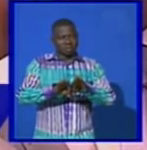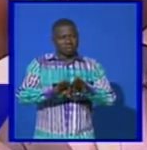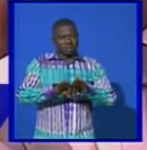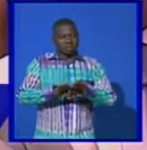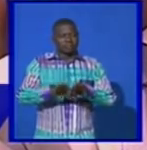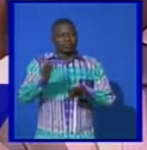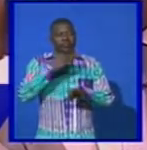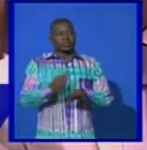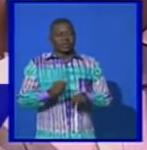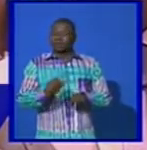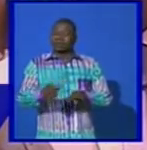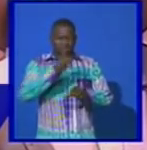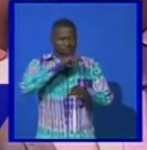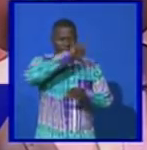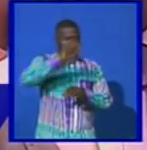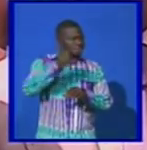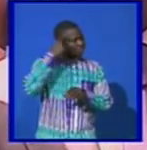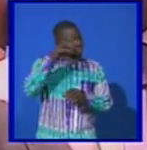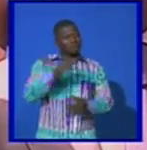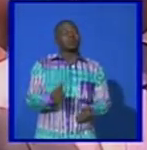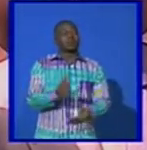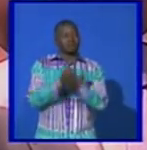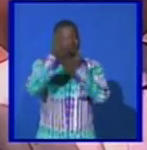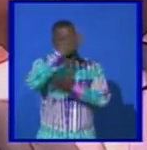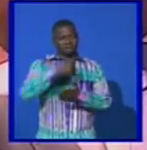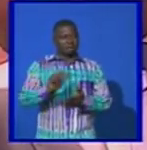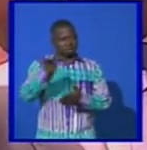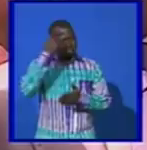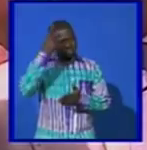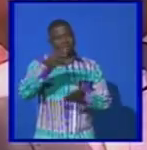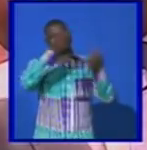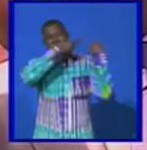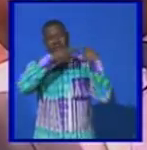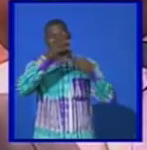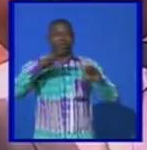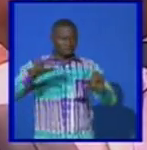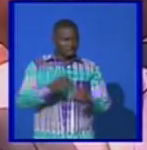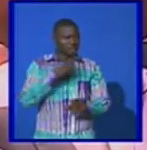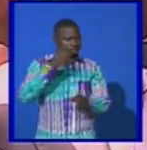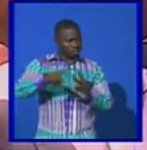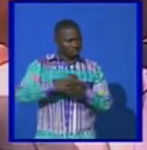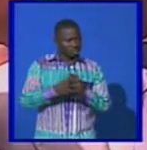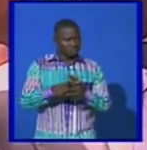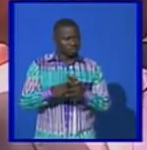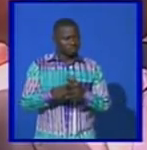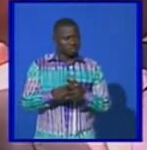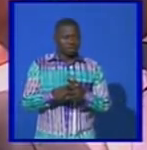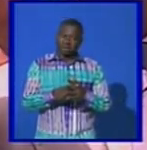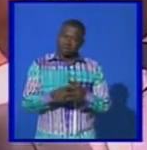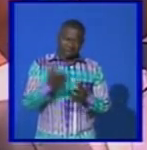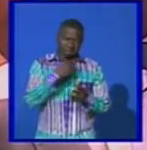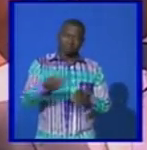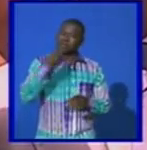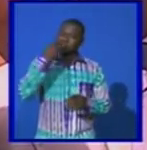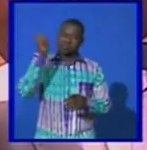pour aider les décideurs à prendre des bonnes décisions pour l'employabilité des jeunes. Cela ne peut se faire sans le secteur privé. Il y a aussi